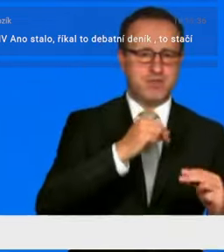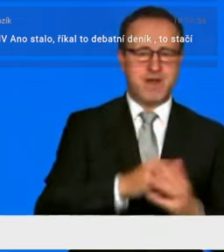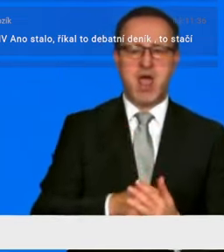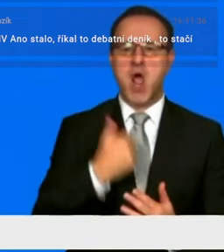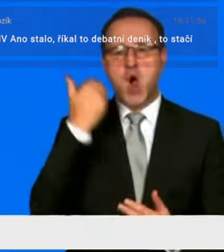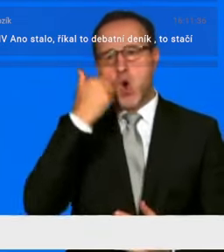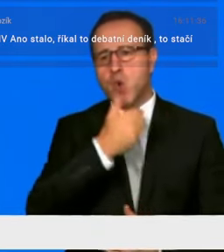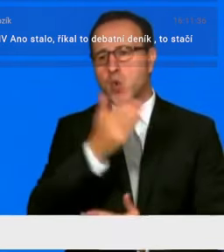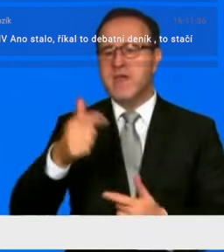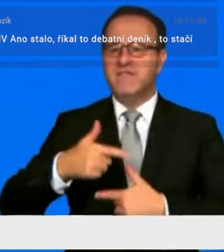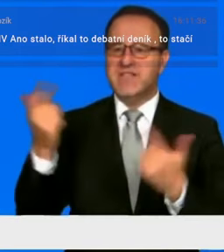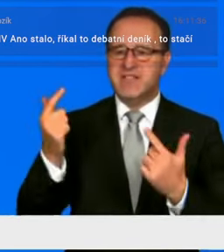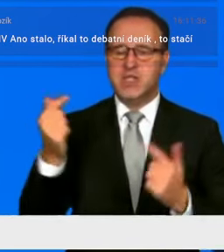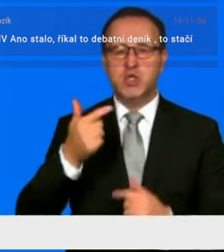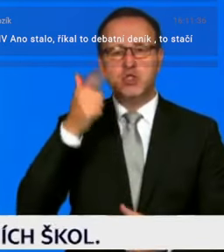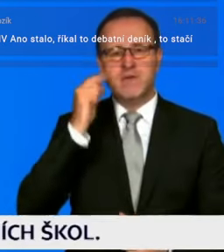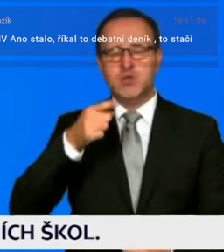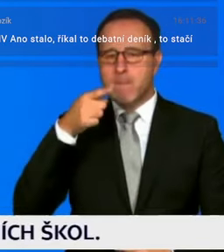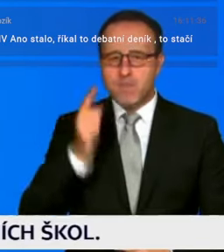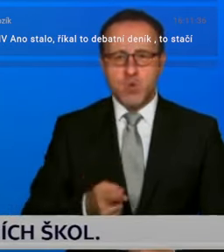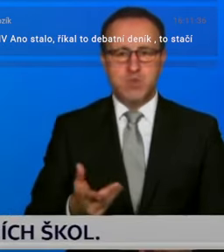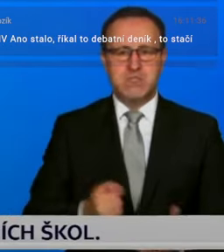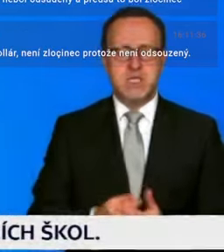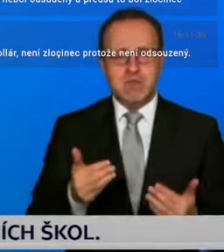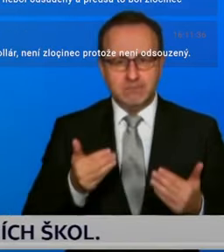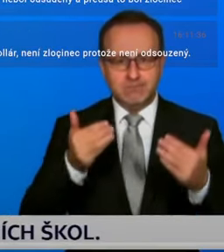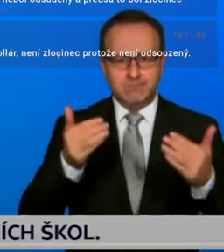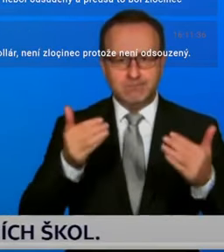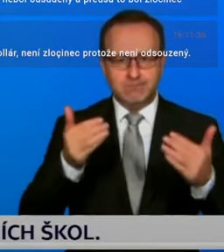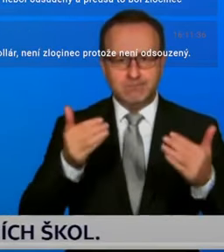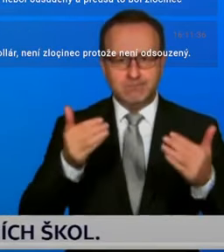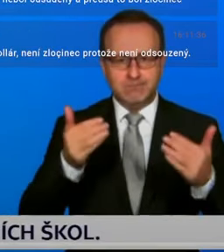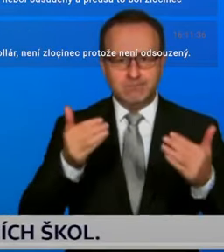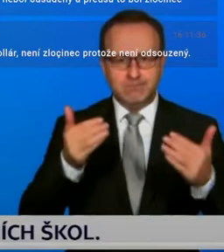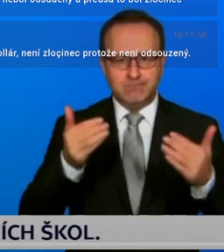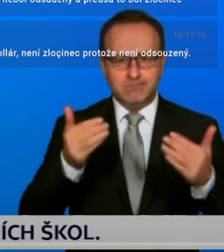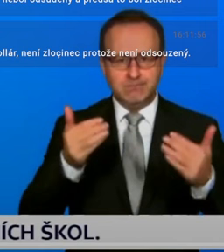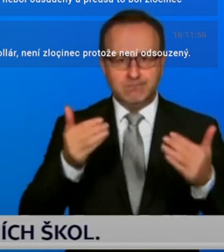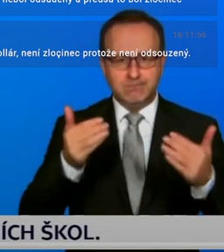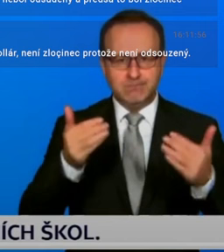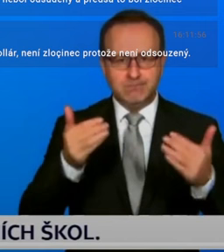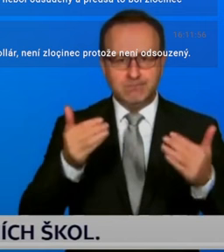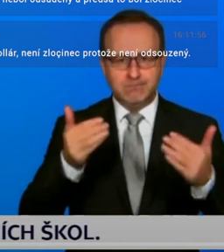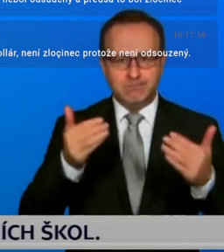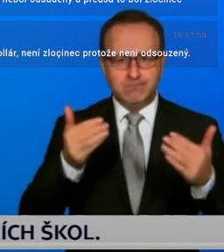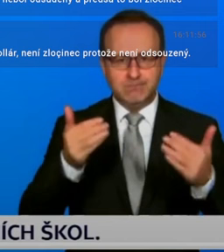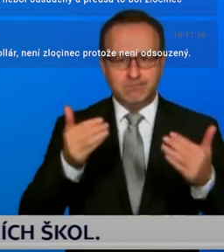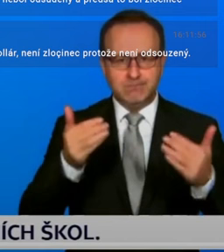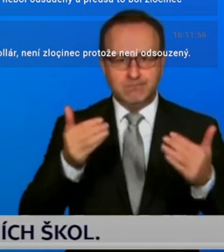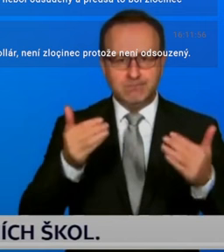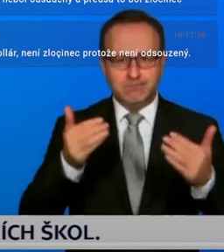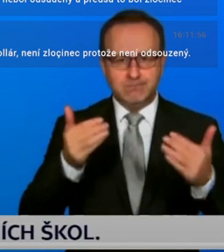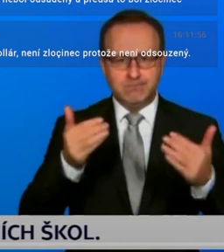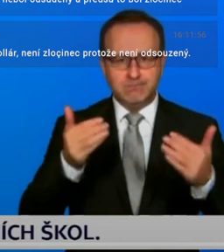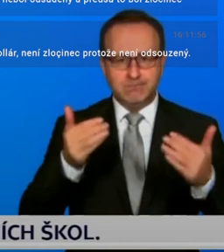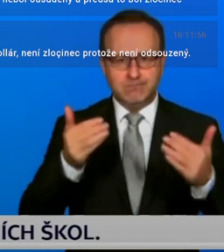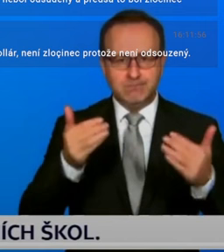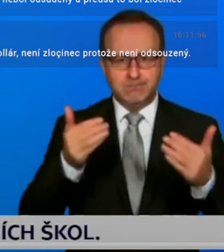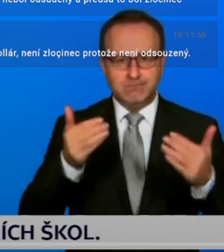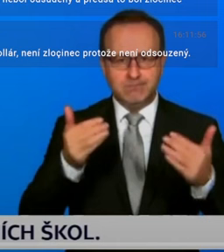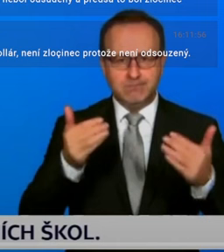ľuďom vysvetlí že Slovensko sa musí jednoducho pohnúť Takže na daniho Kollára je vydaný európsky